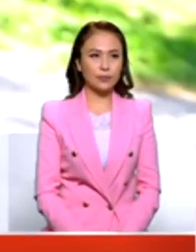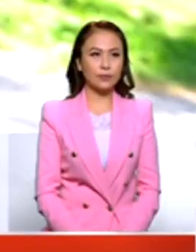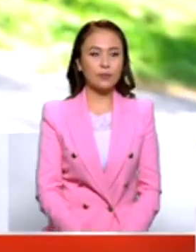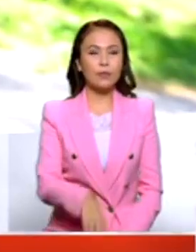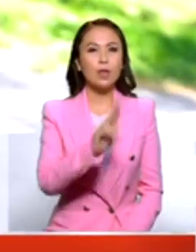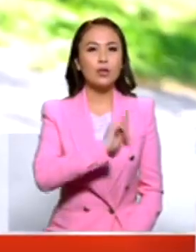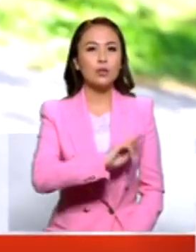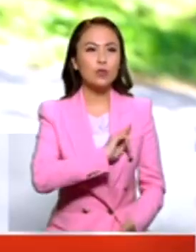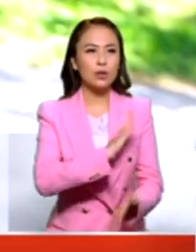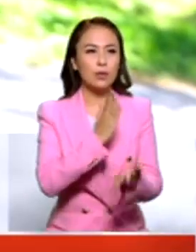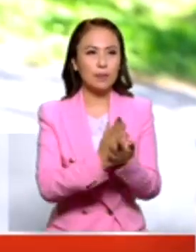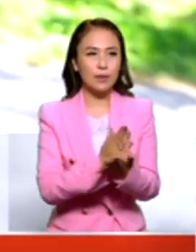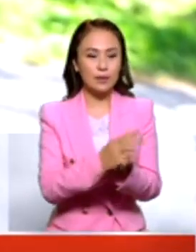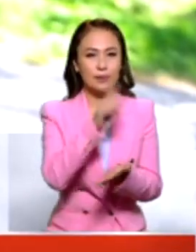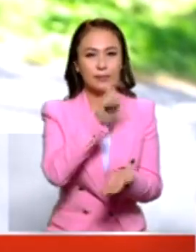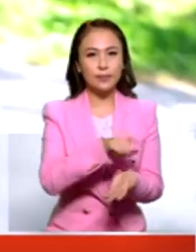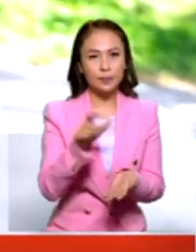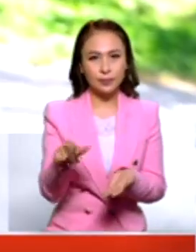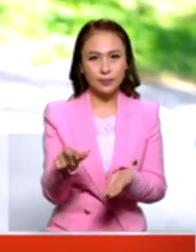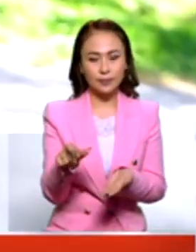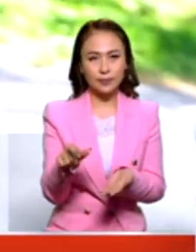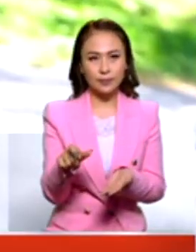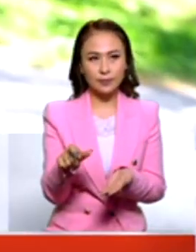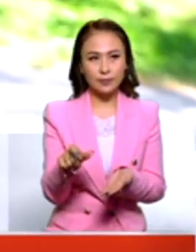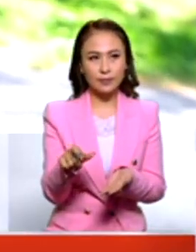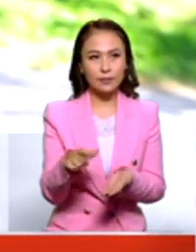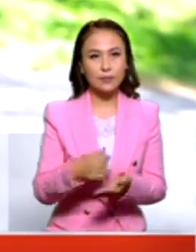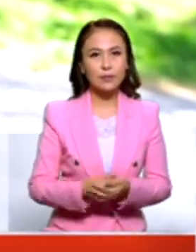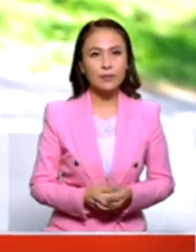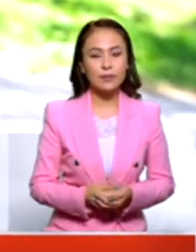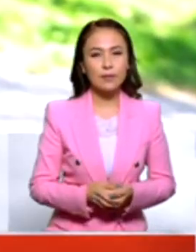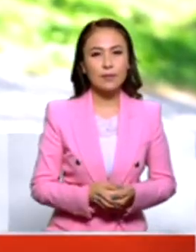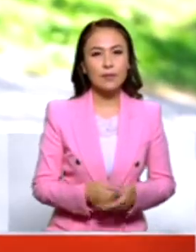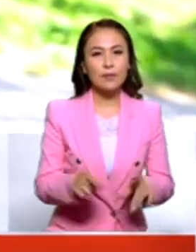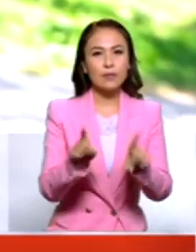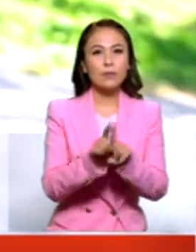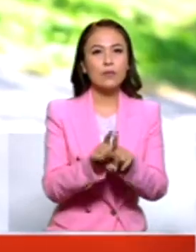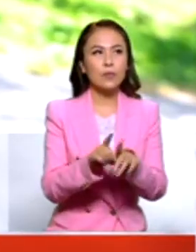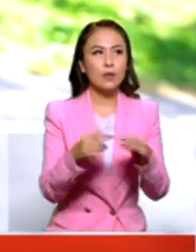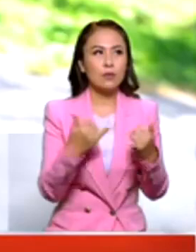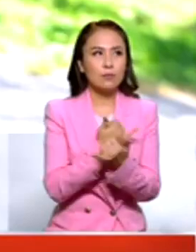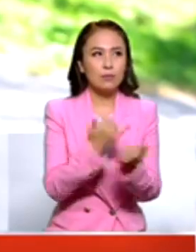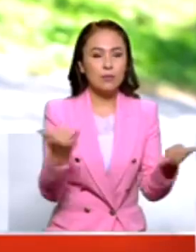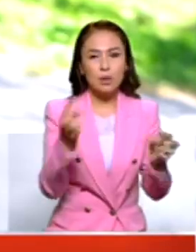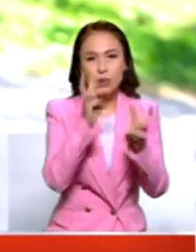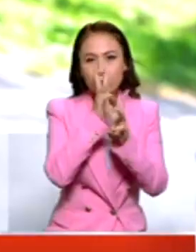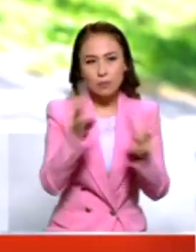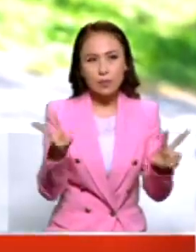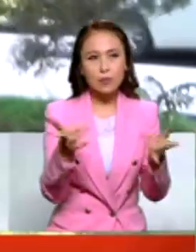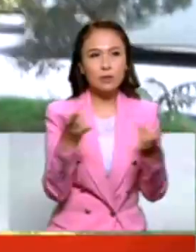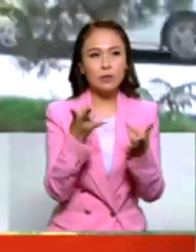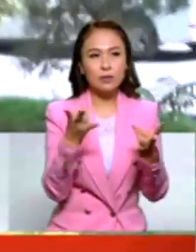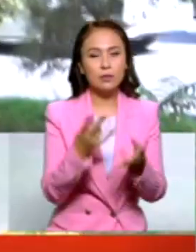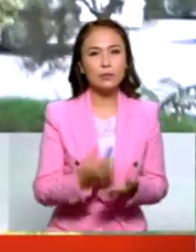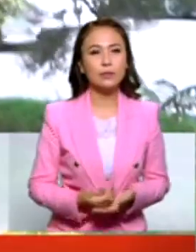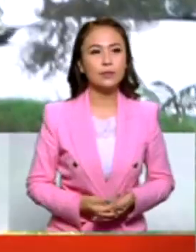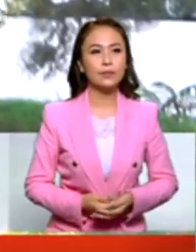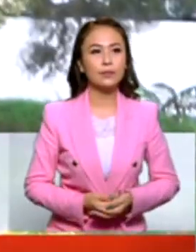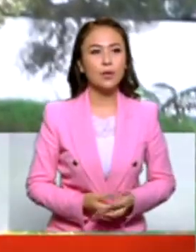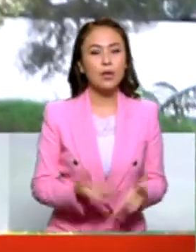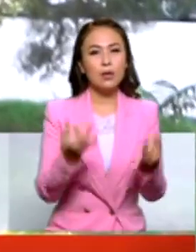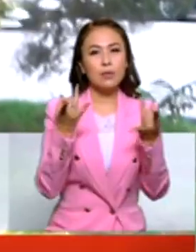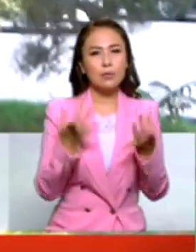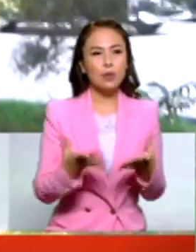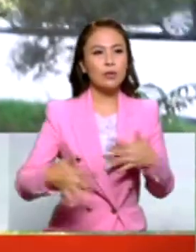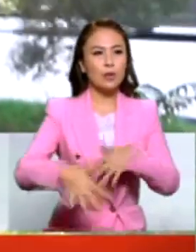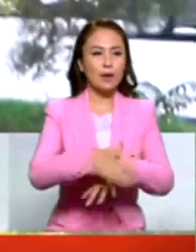бар, істейтіндер бар, қарайтындар бар, қызметкерлер оларға ақша беру керек қой. Сола қолын жабу керек қой. Енді жай қара